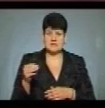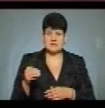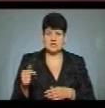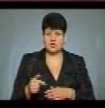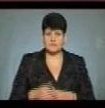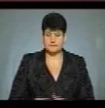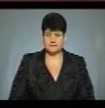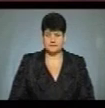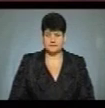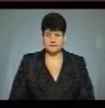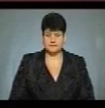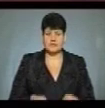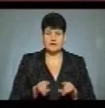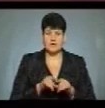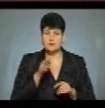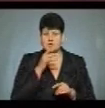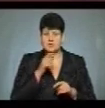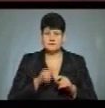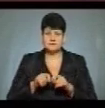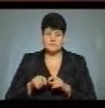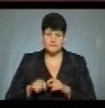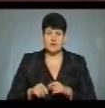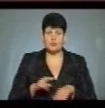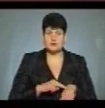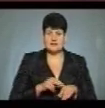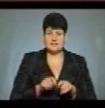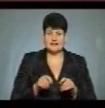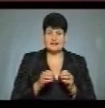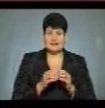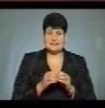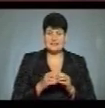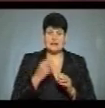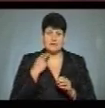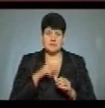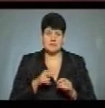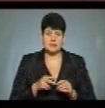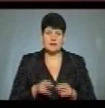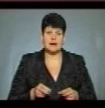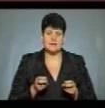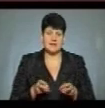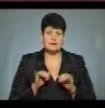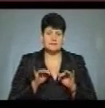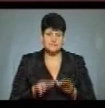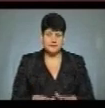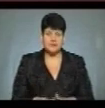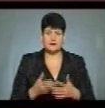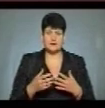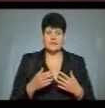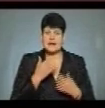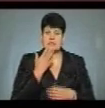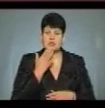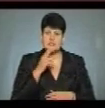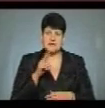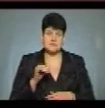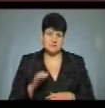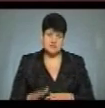гривень. Також під час операції поліцейські області відкрили 10 кримінальних проваджень на іноземців, повідомив начальник відділу по боротьбі зі